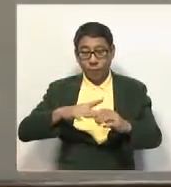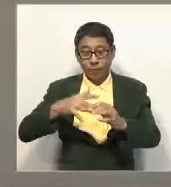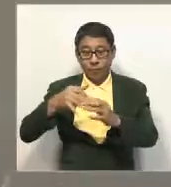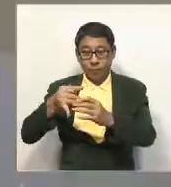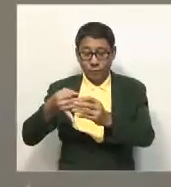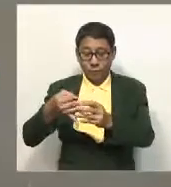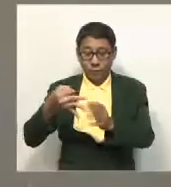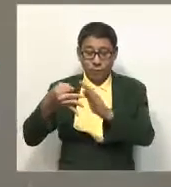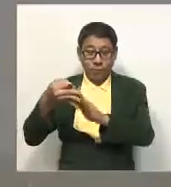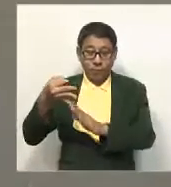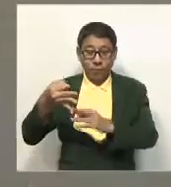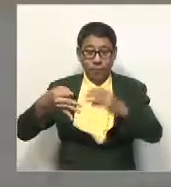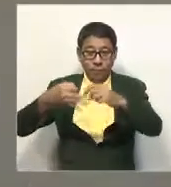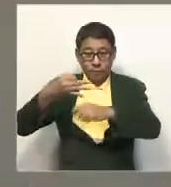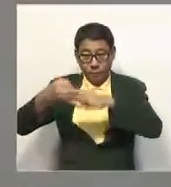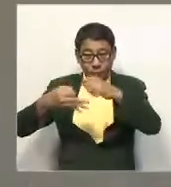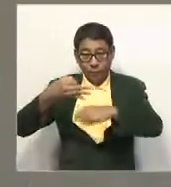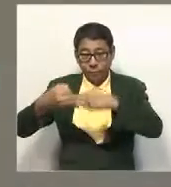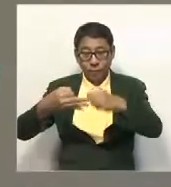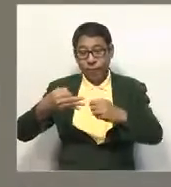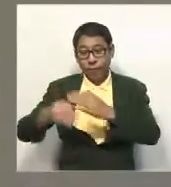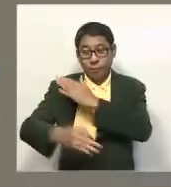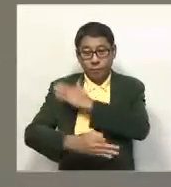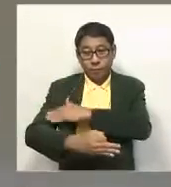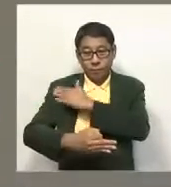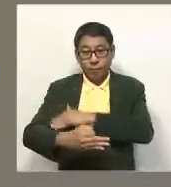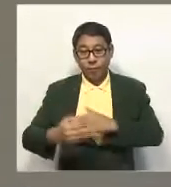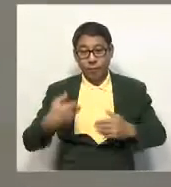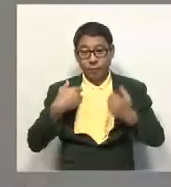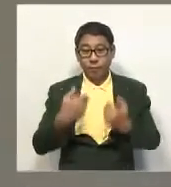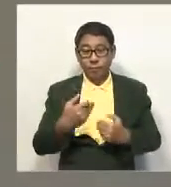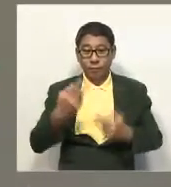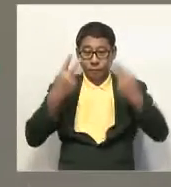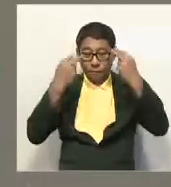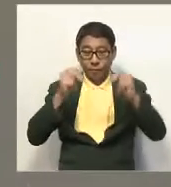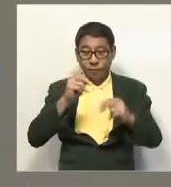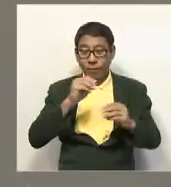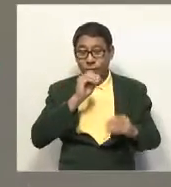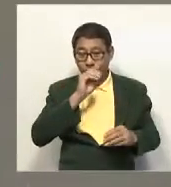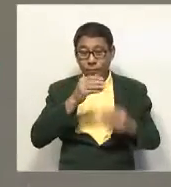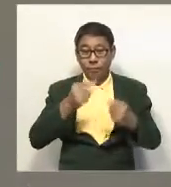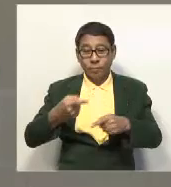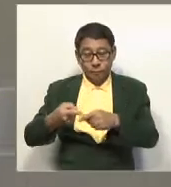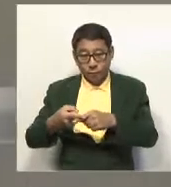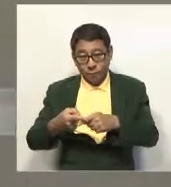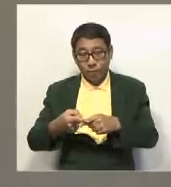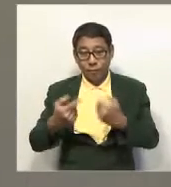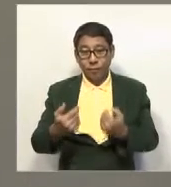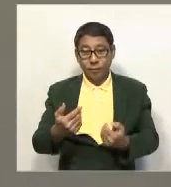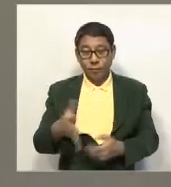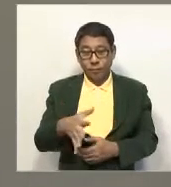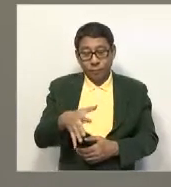จนถึงนิ้วก้อยเนี่ยมีผ้าพันแผลเนี่ยพันไว้ท่านนายกเองก็บอกว่าได้รับบาดเจ็บจากอาการ